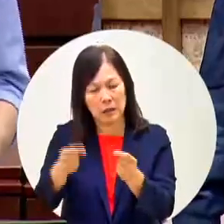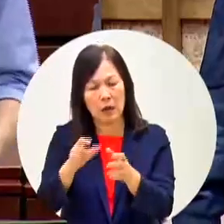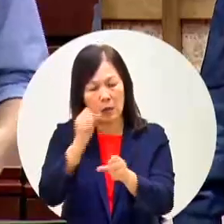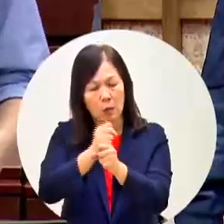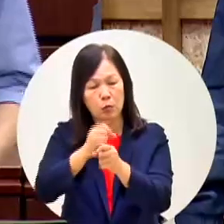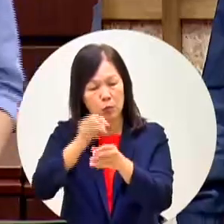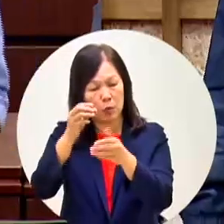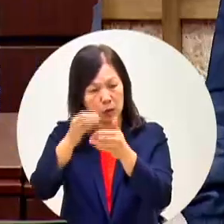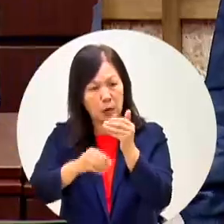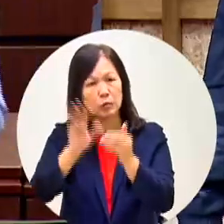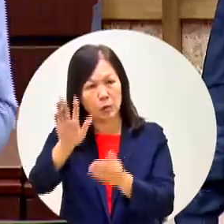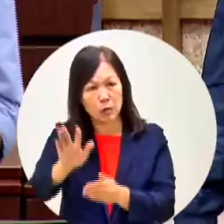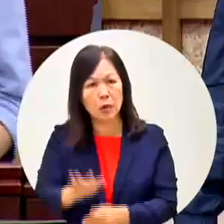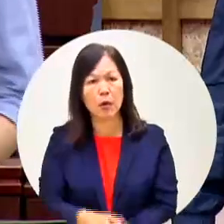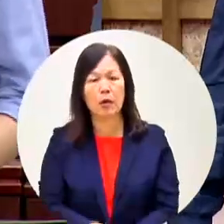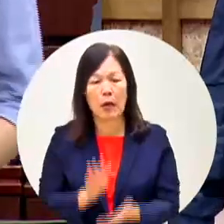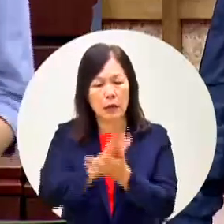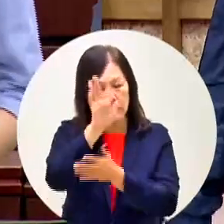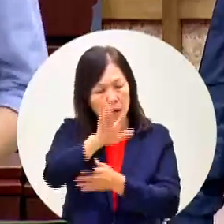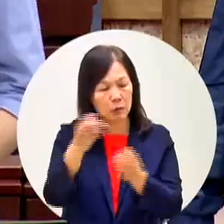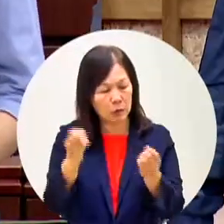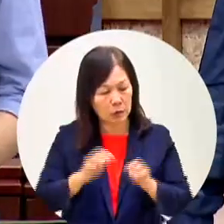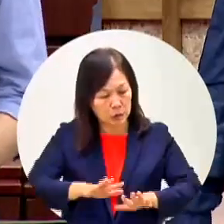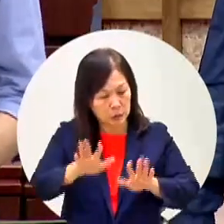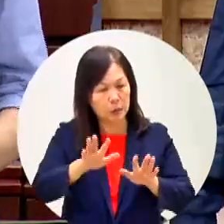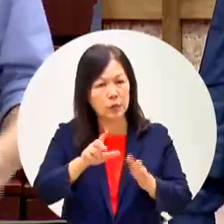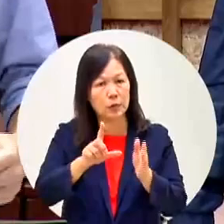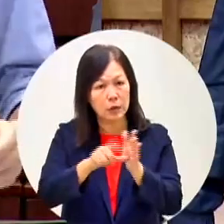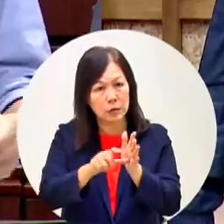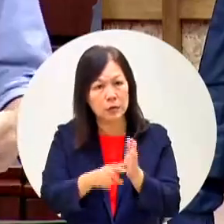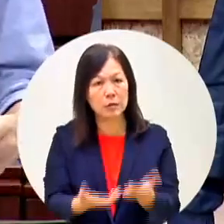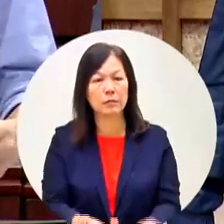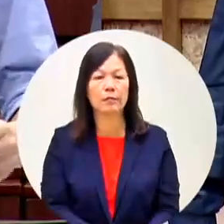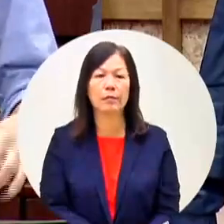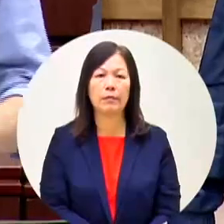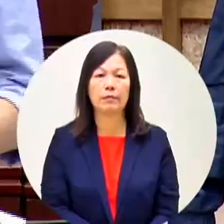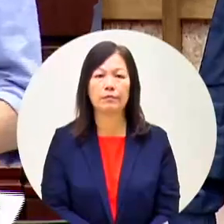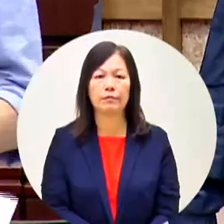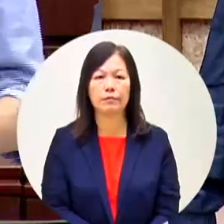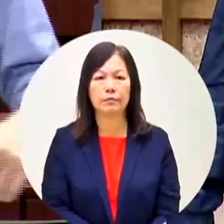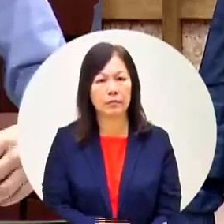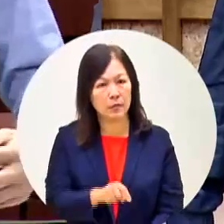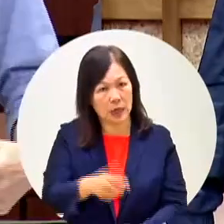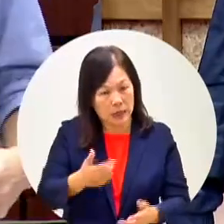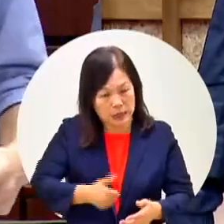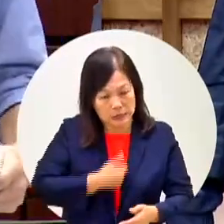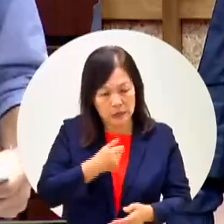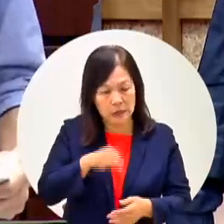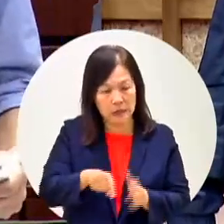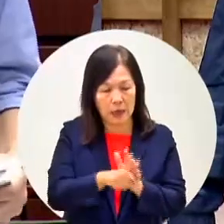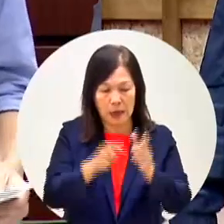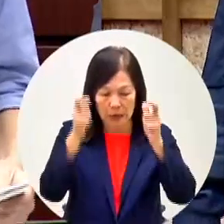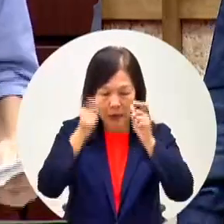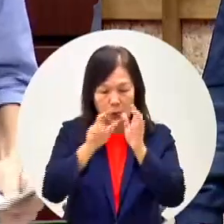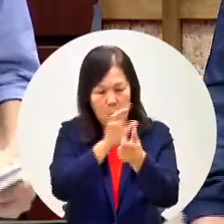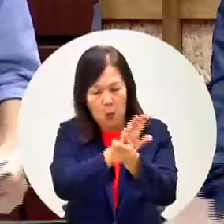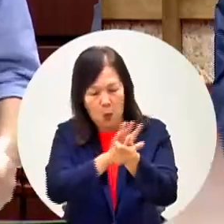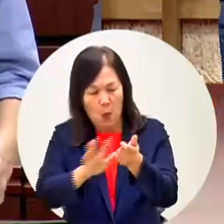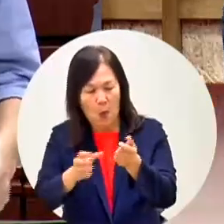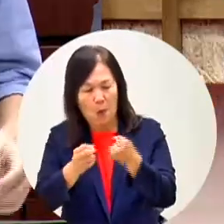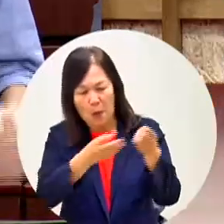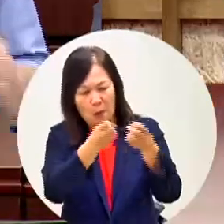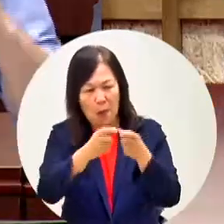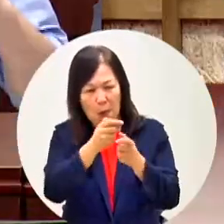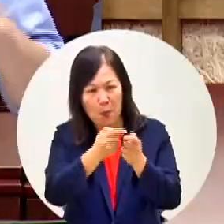展机会。这个问题真的这次在高雄引起的共鸣太大，甚至到屏东、台南，我相